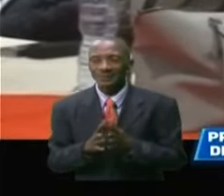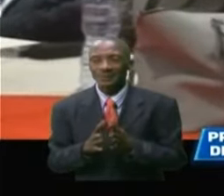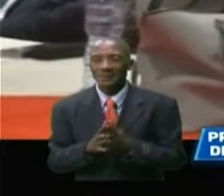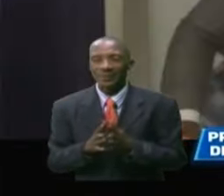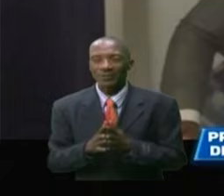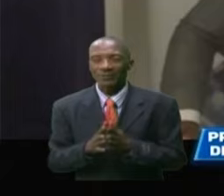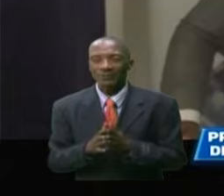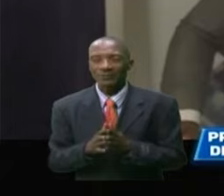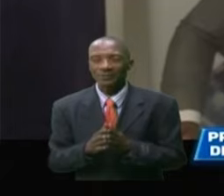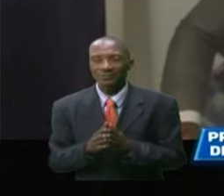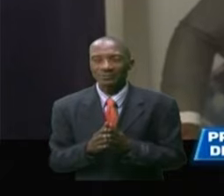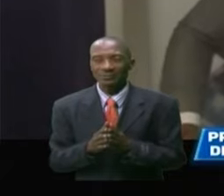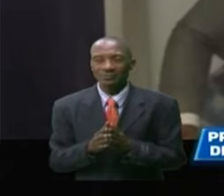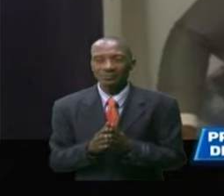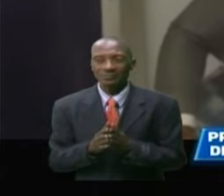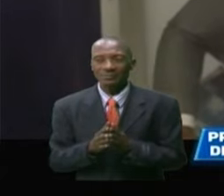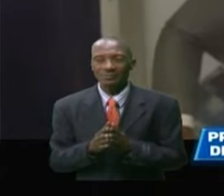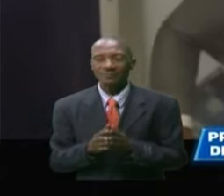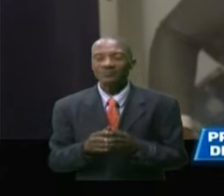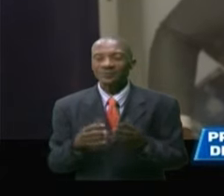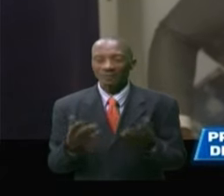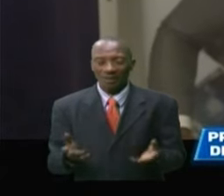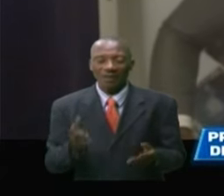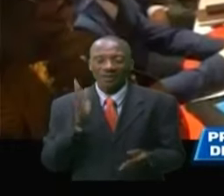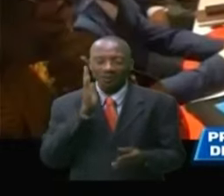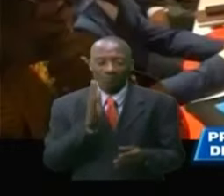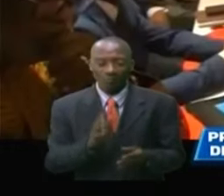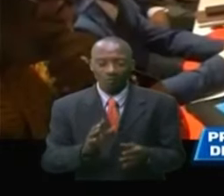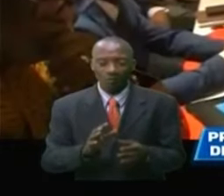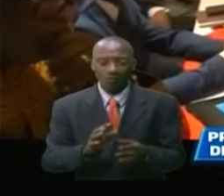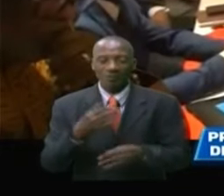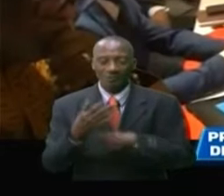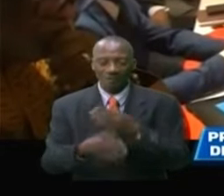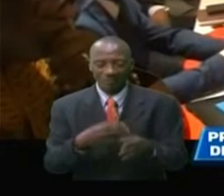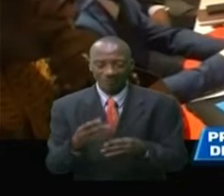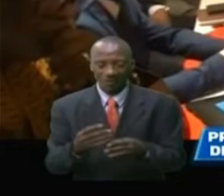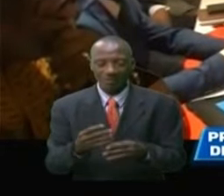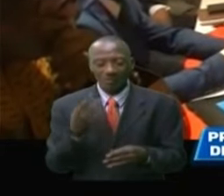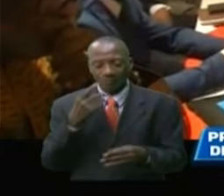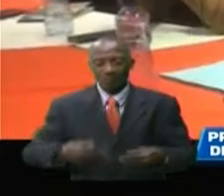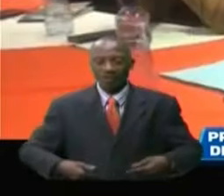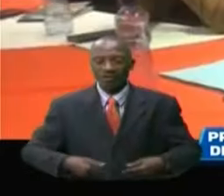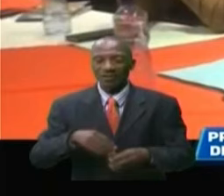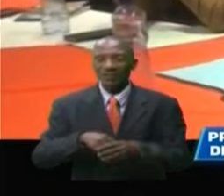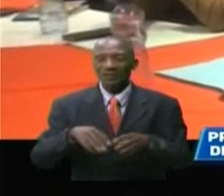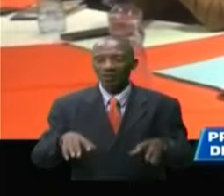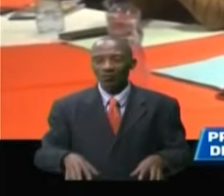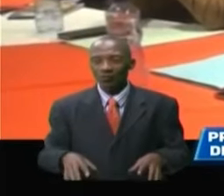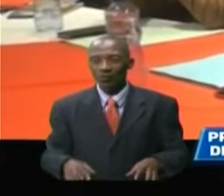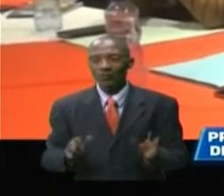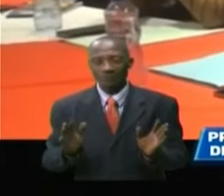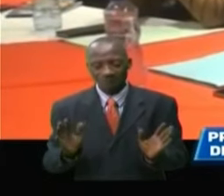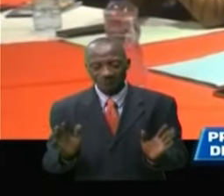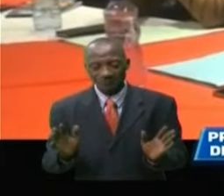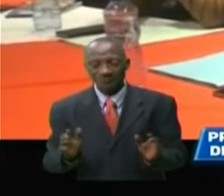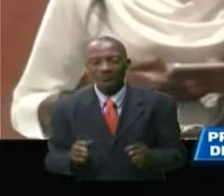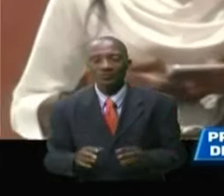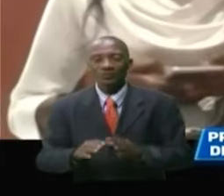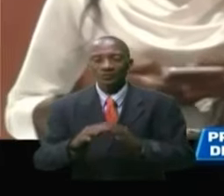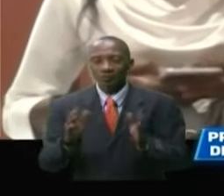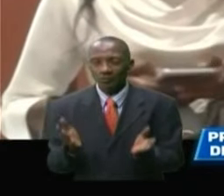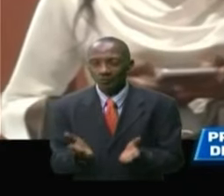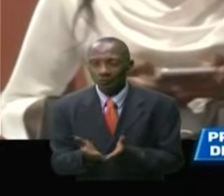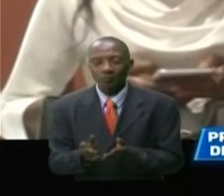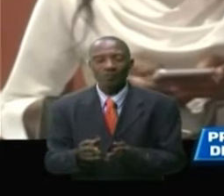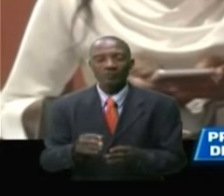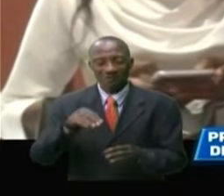et opérationnel pour la promotion de l'entrepreneuriat et de l'emploi des jeunes en République démocratique du Congo. Cette matière transversale est au cœur d'un enrichissant